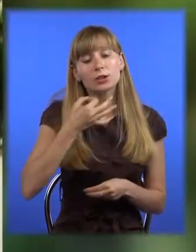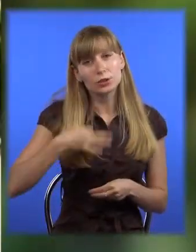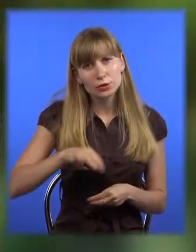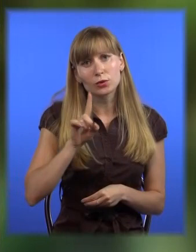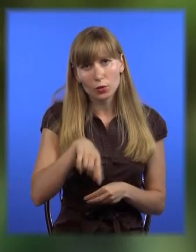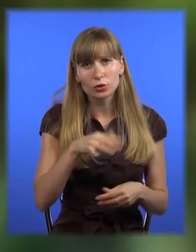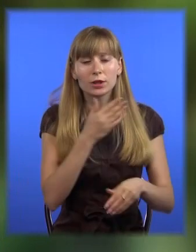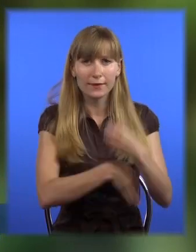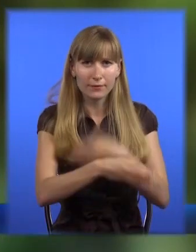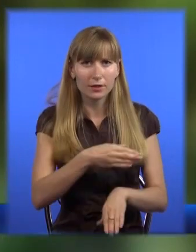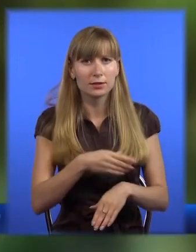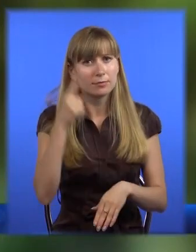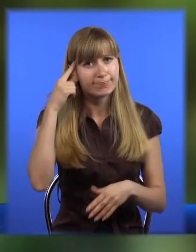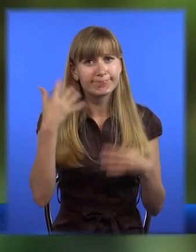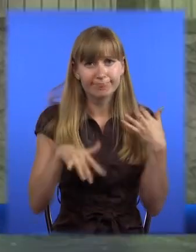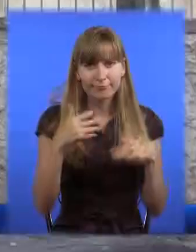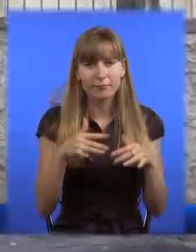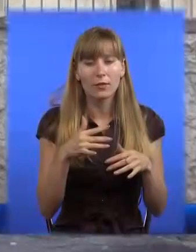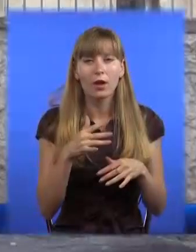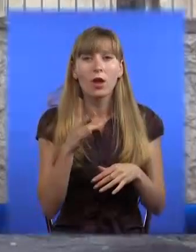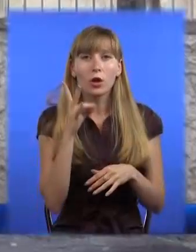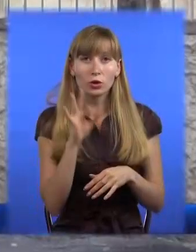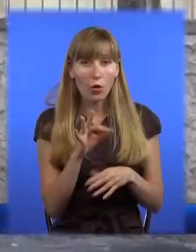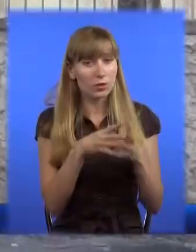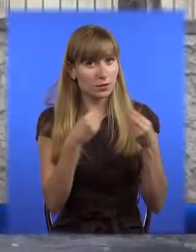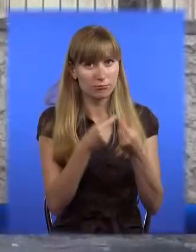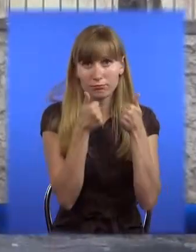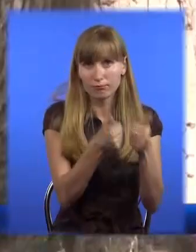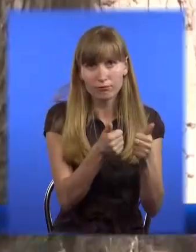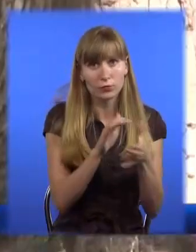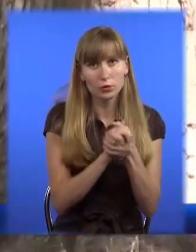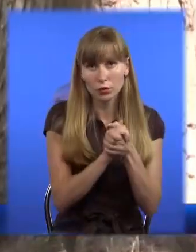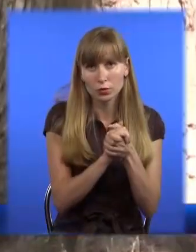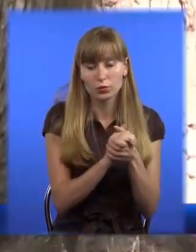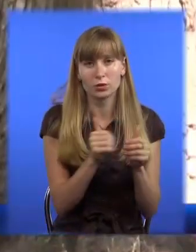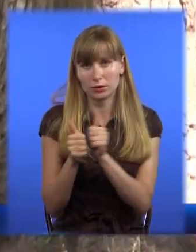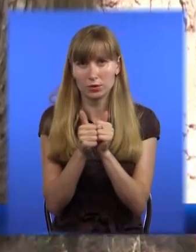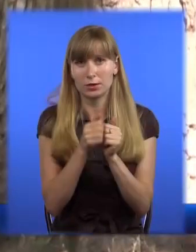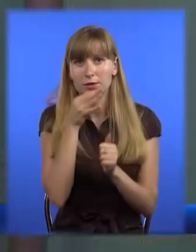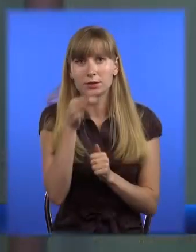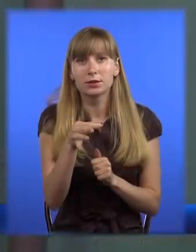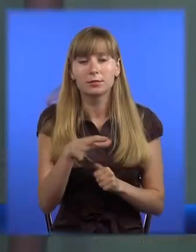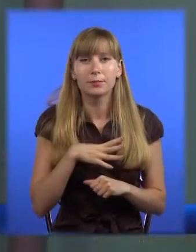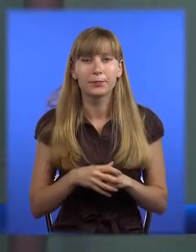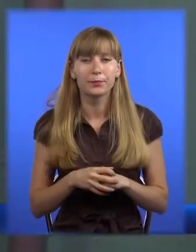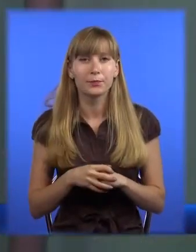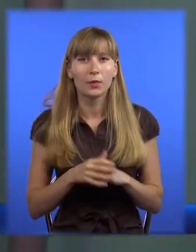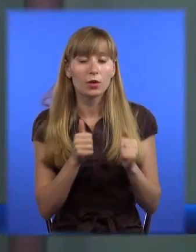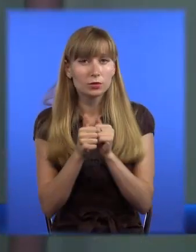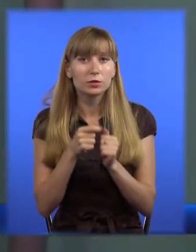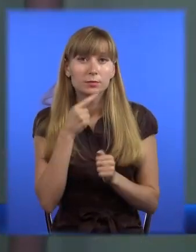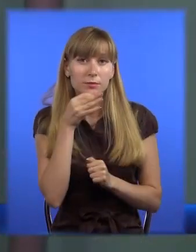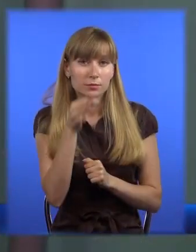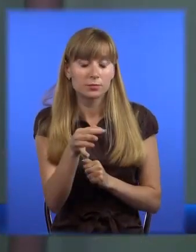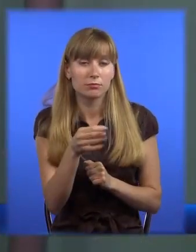також інвалід. Хлопець відстає у розвитку. Та незважаючи на це, родина дружня, запевняють сусіди. Зі сторони